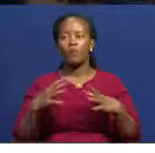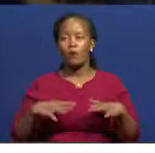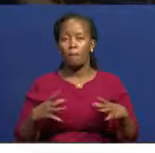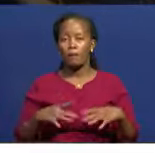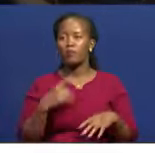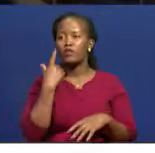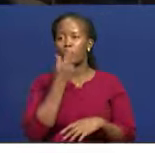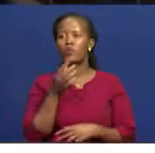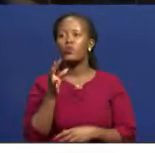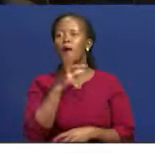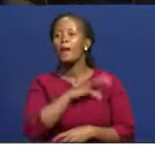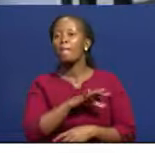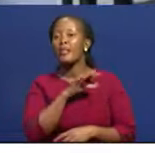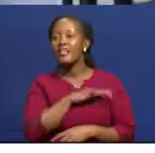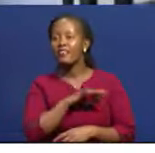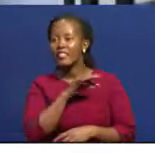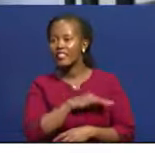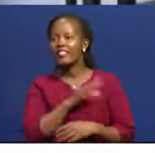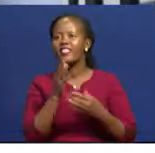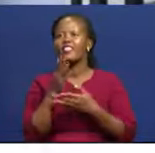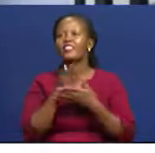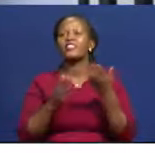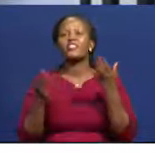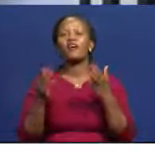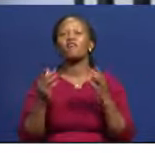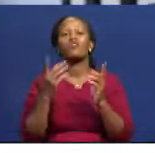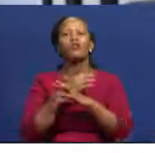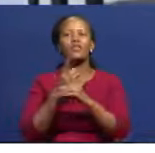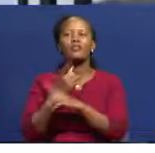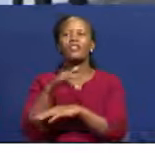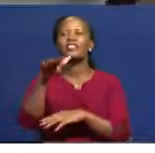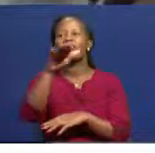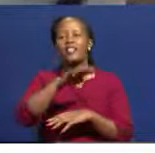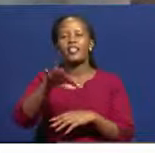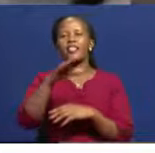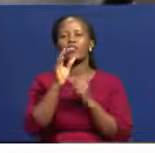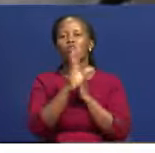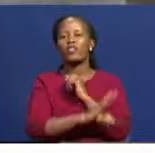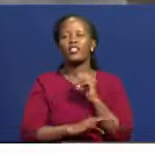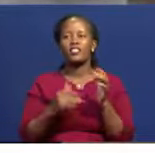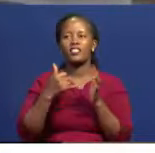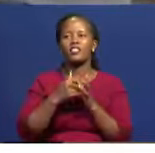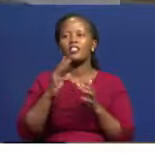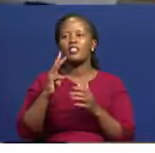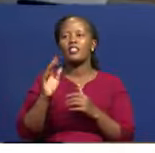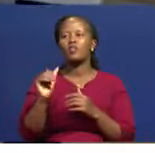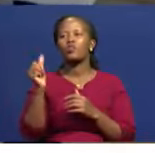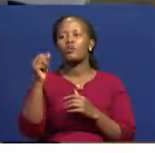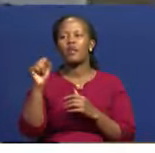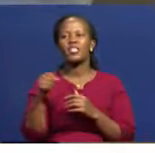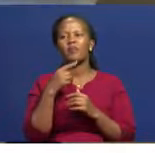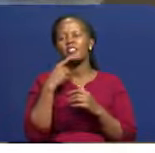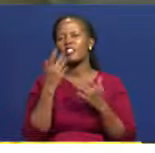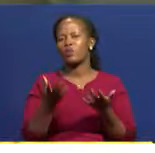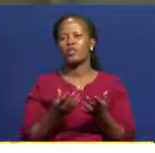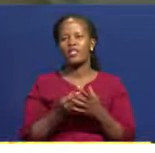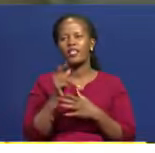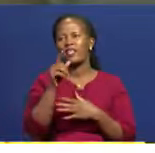Walionufaika ambao baadhi yao walitoka maeneo mbalimbali ikiwemo Marsabit walilalamikia gharama ya juu ya viungo